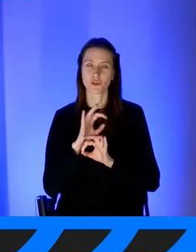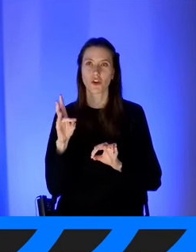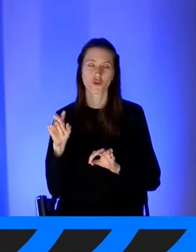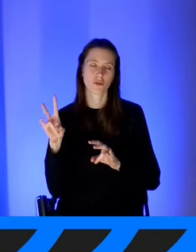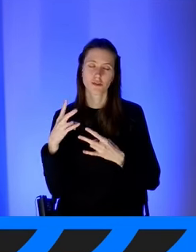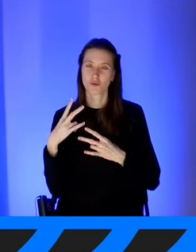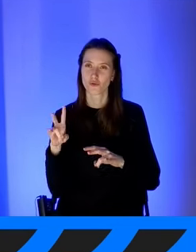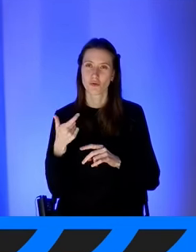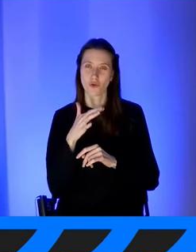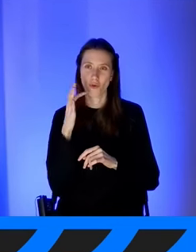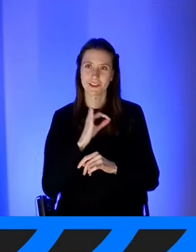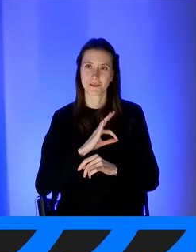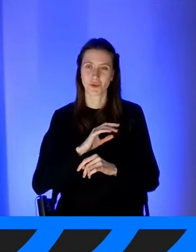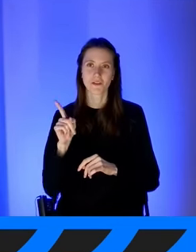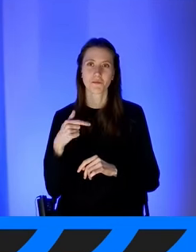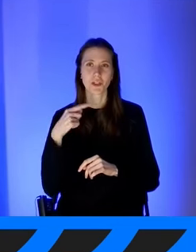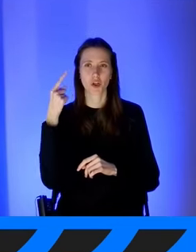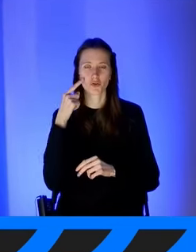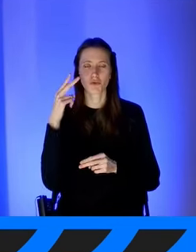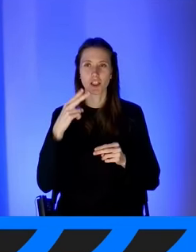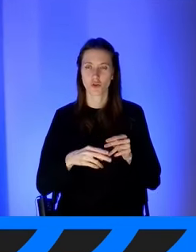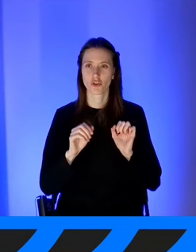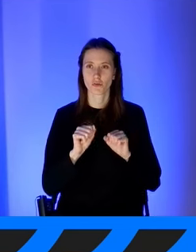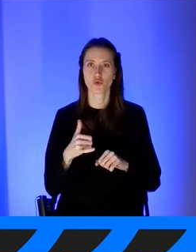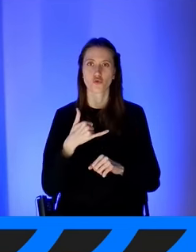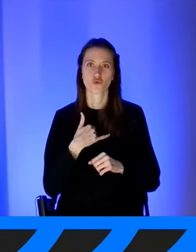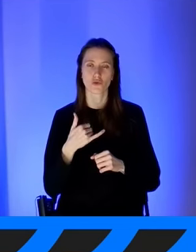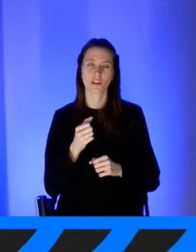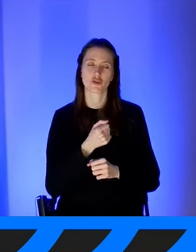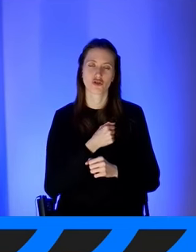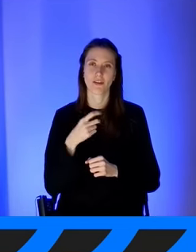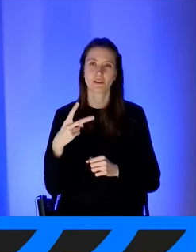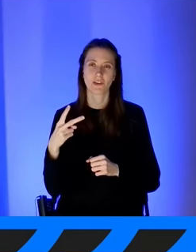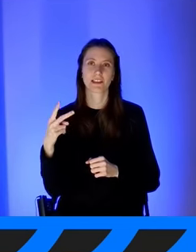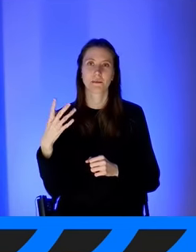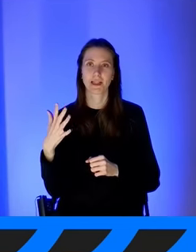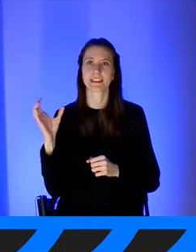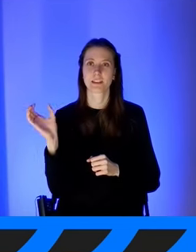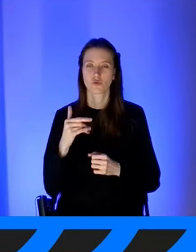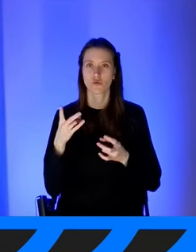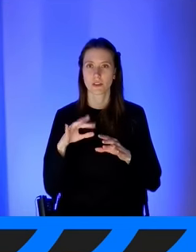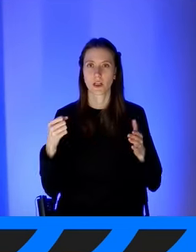можно закончить. Руслан еще будет в кулуарах. У нас, к сожалению, 25 секунд осталось до